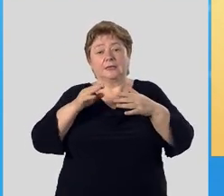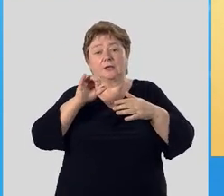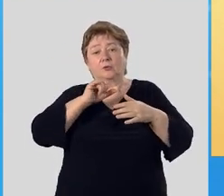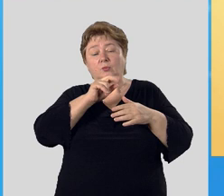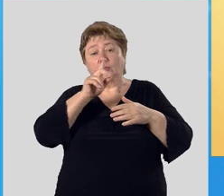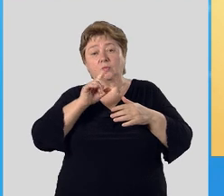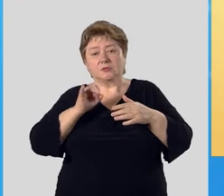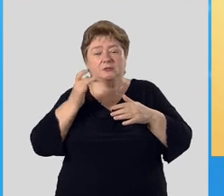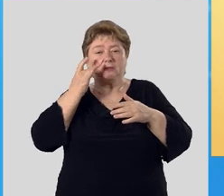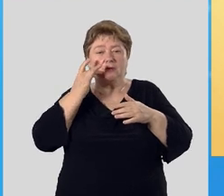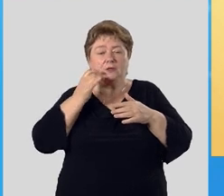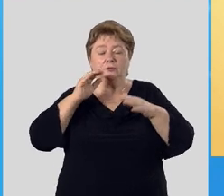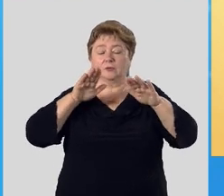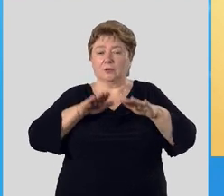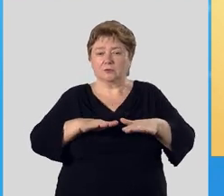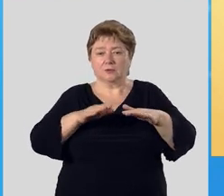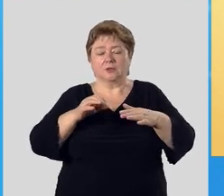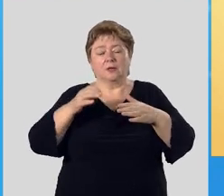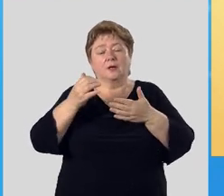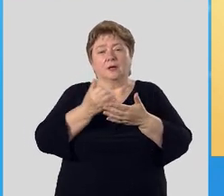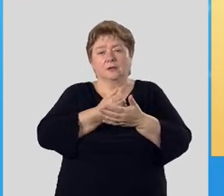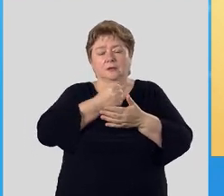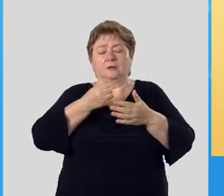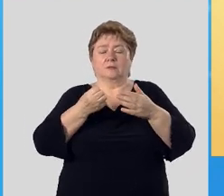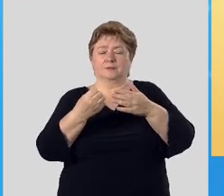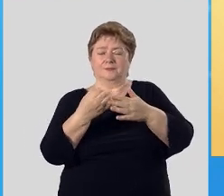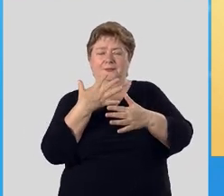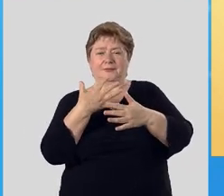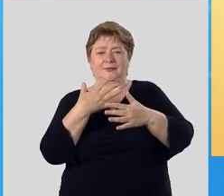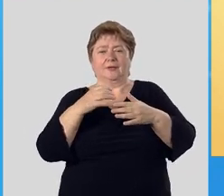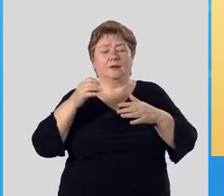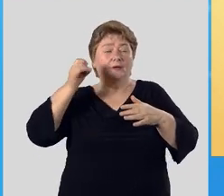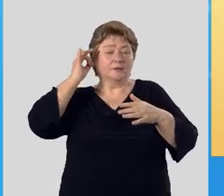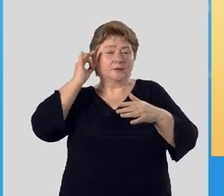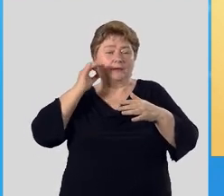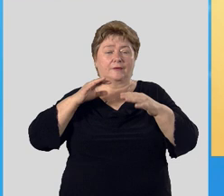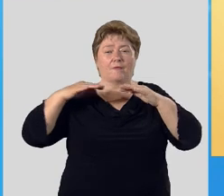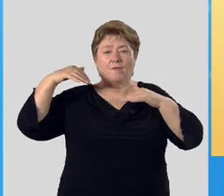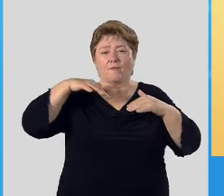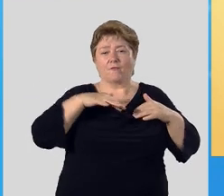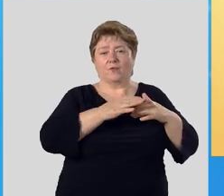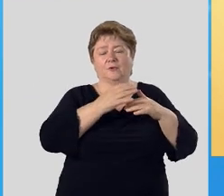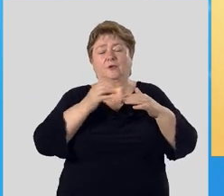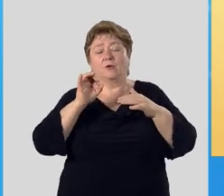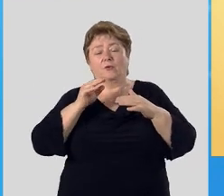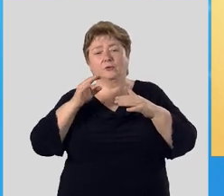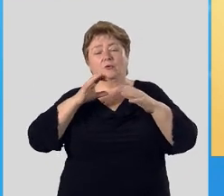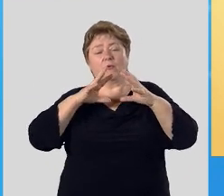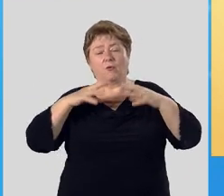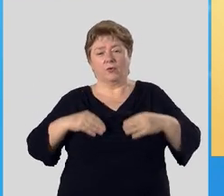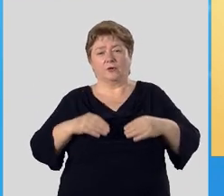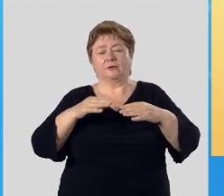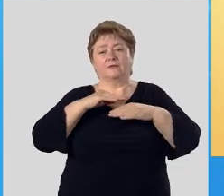узи который основан на анализе отражения ультразвуковых волн от органов и тканей